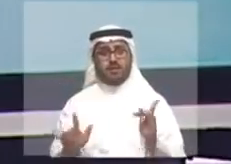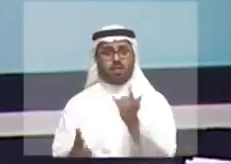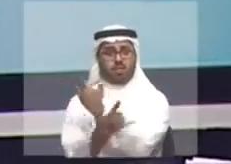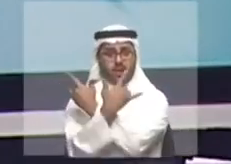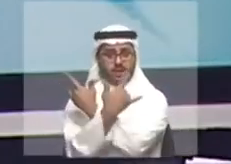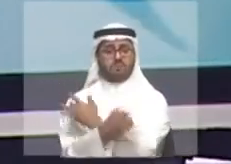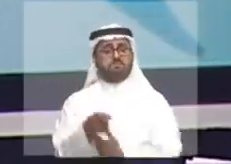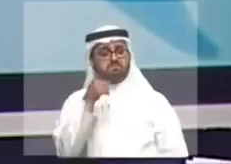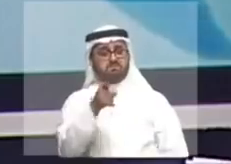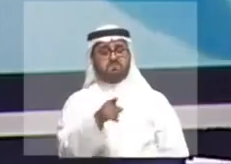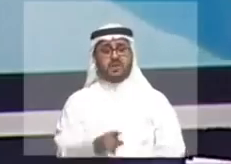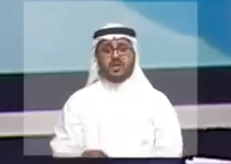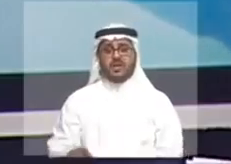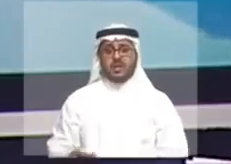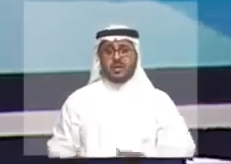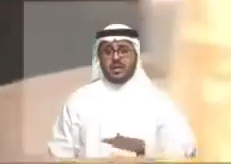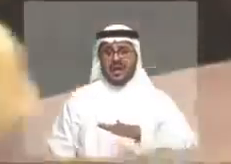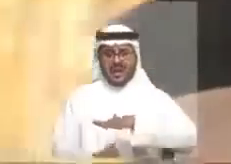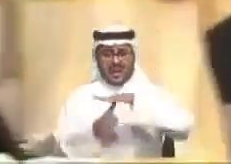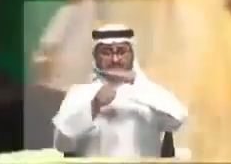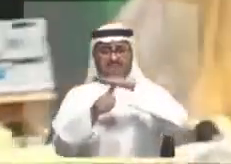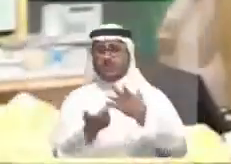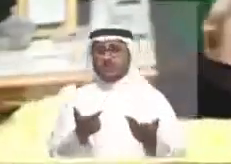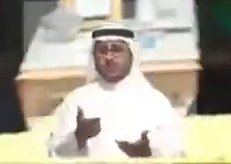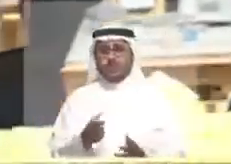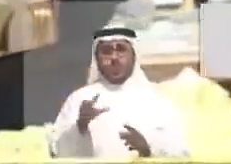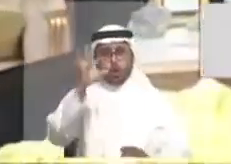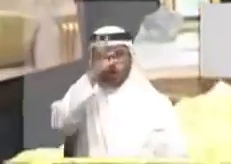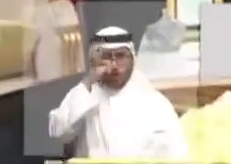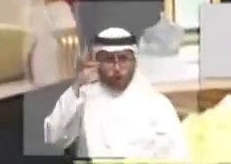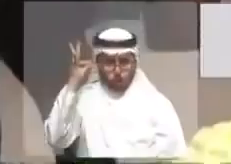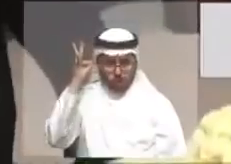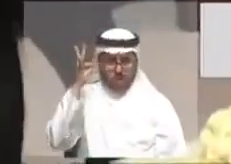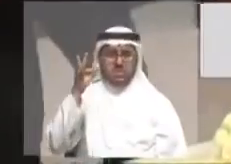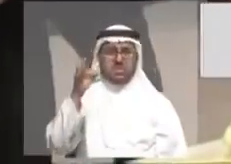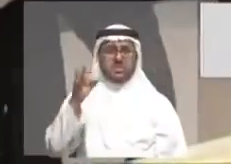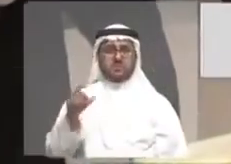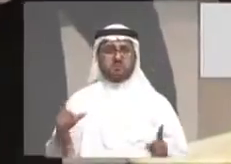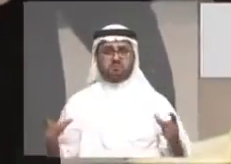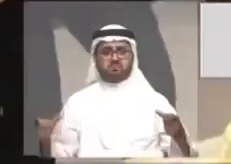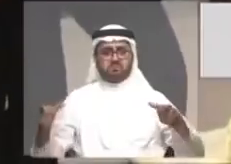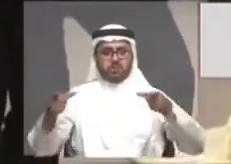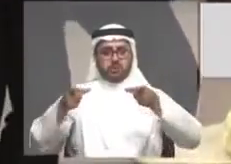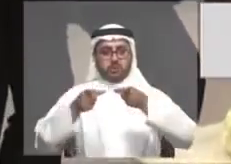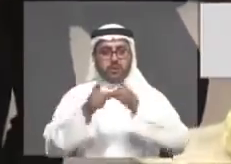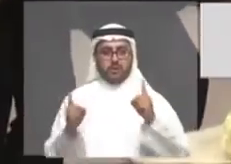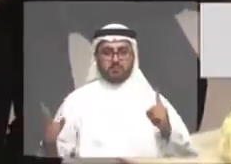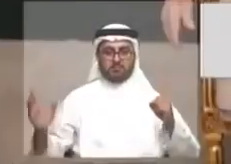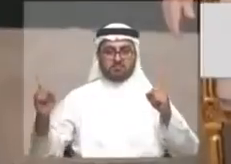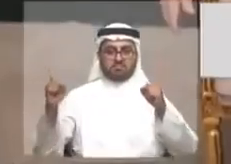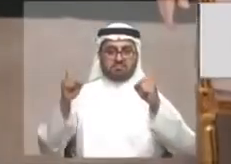الظهران فخامة الرئيس الباجي قايد السبسي رئيس الجمهورية التونسية، وذلك على هامش انعقاد القمة